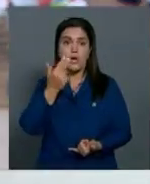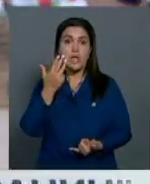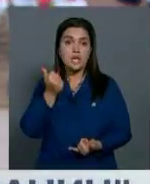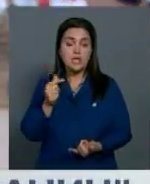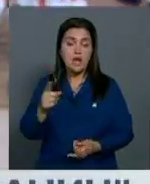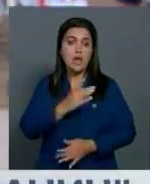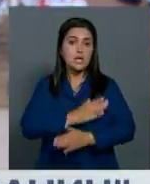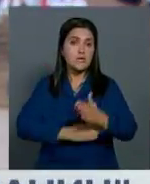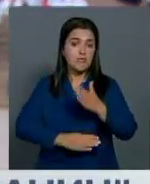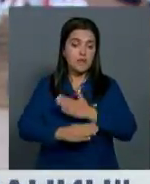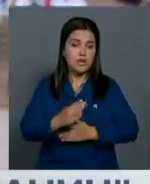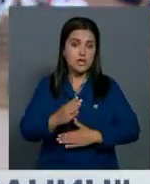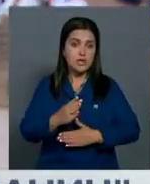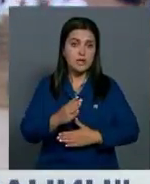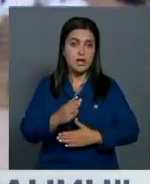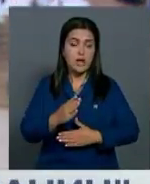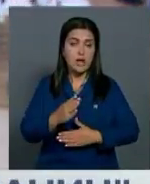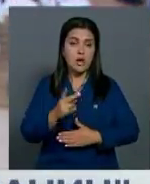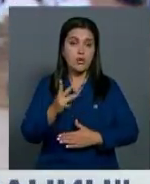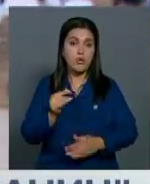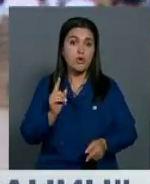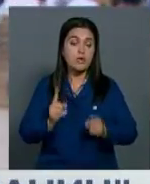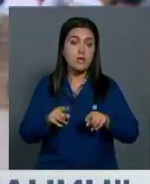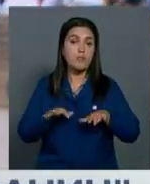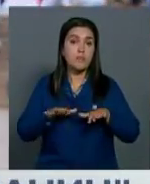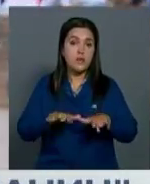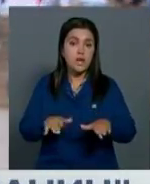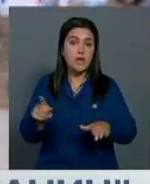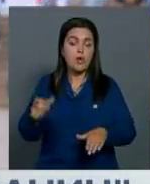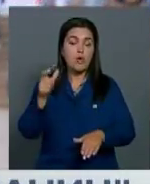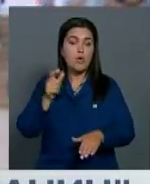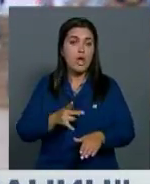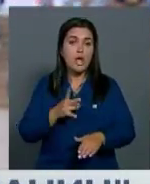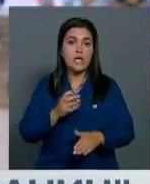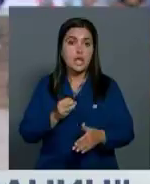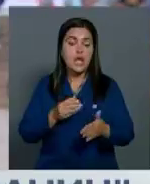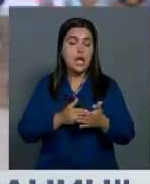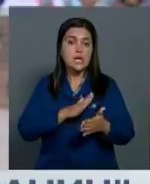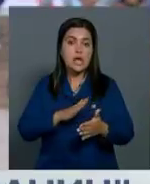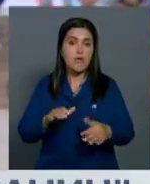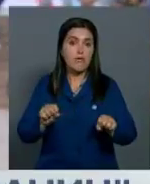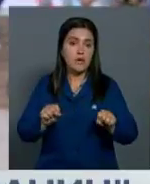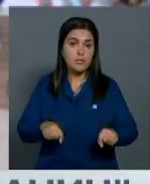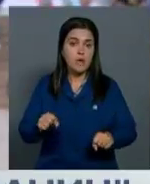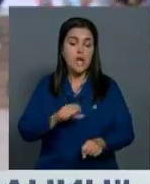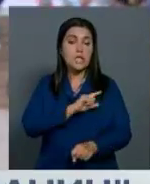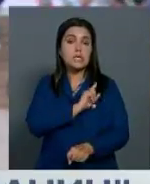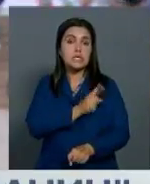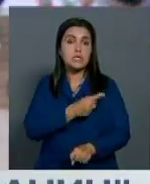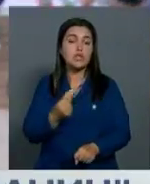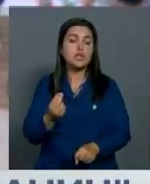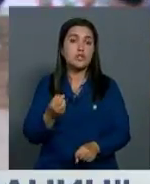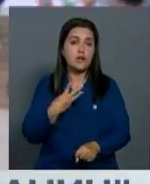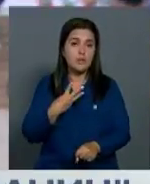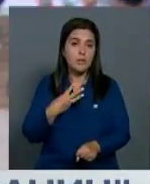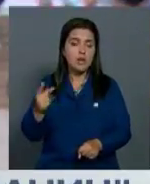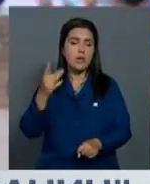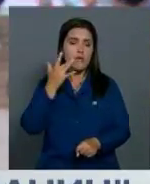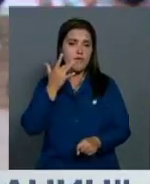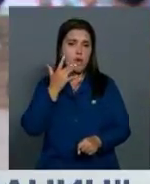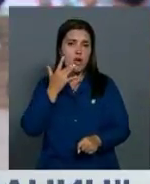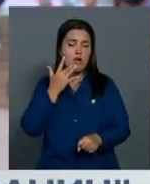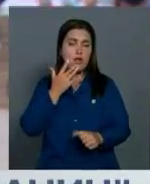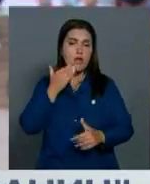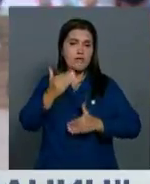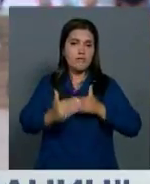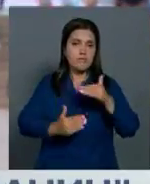с ограниченными возможностями. На самом деле они люди с неограниченными возможностями. Они сильнее нас, они идут вперед, они